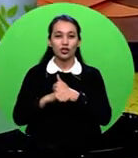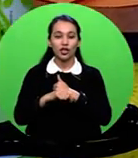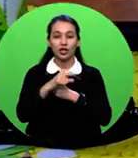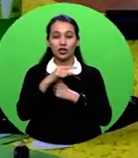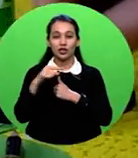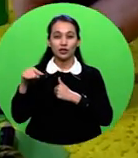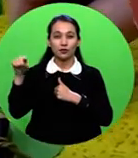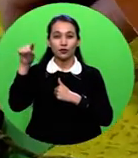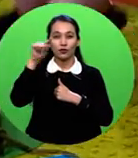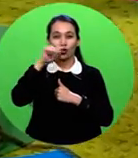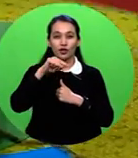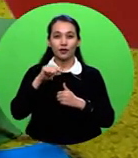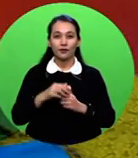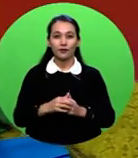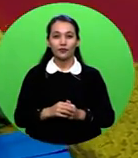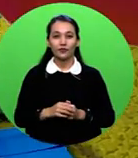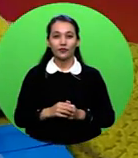bo'yicha